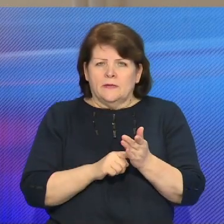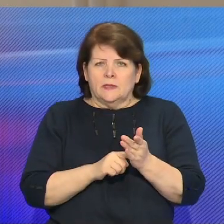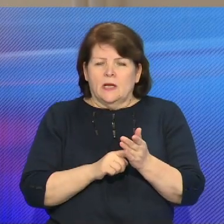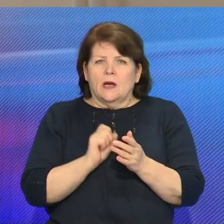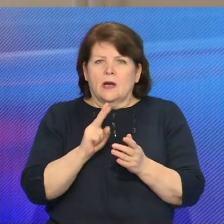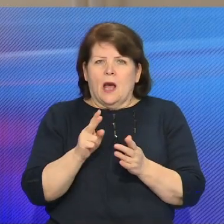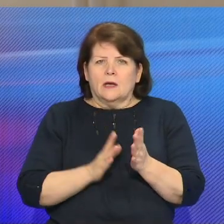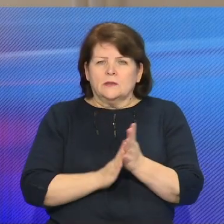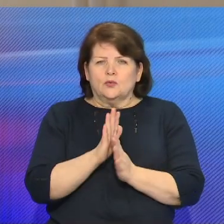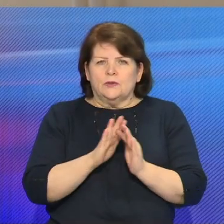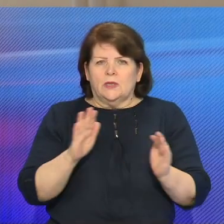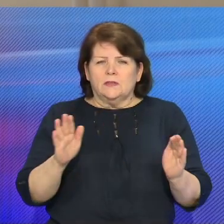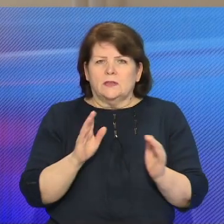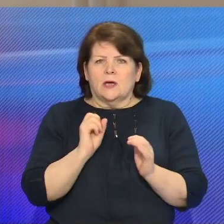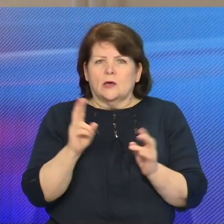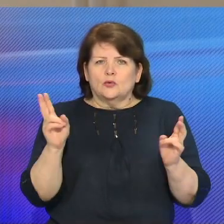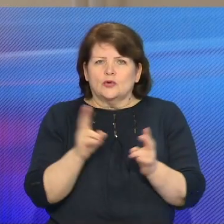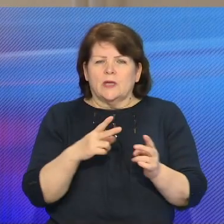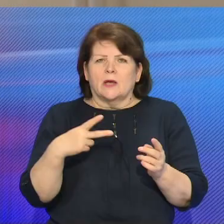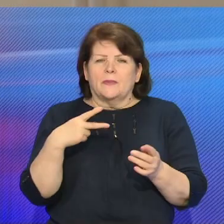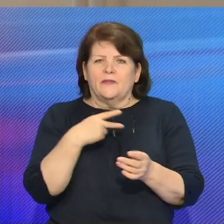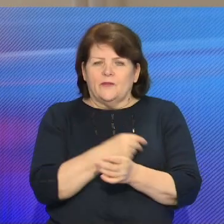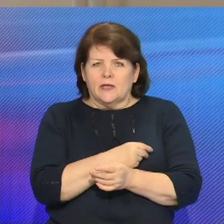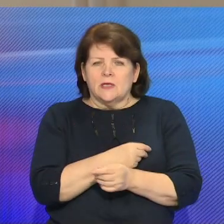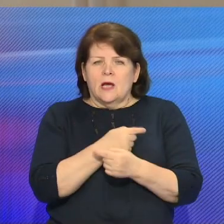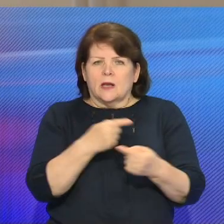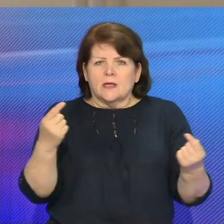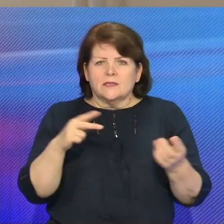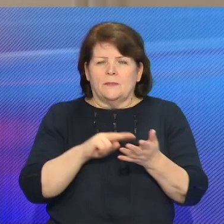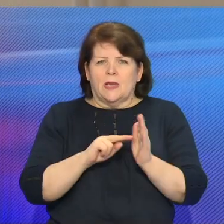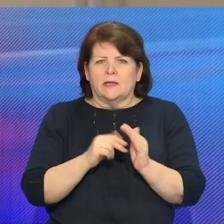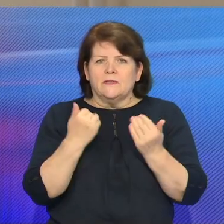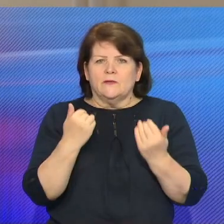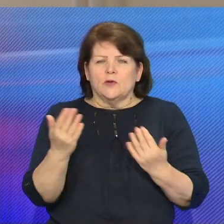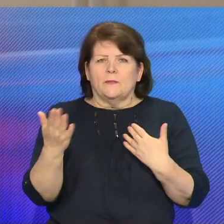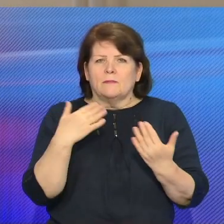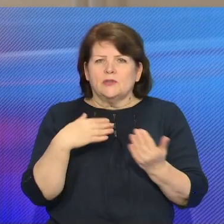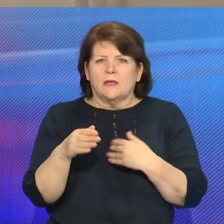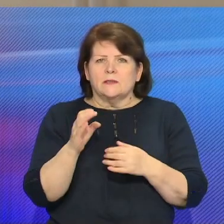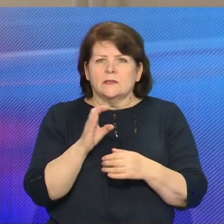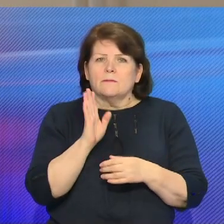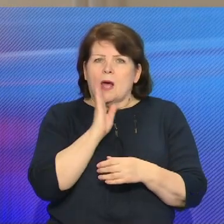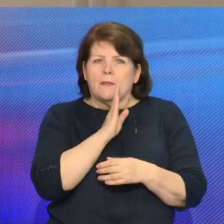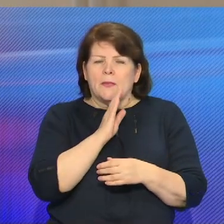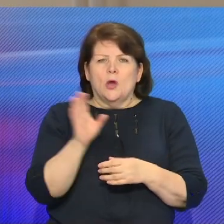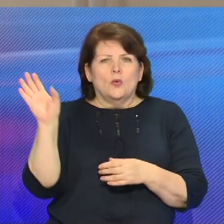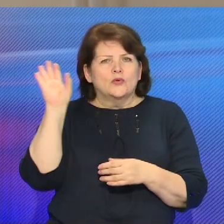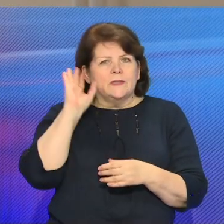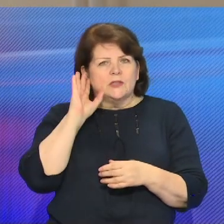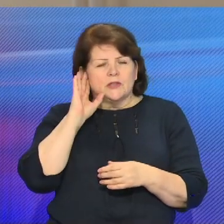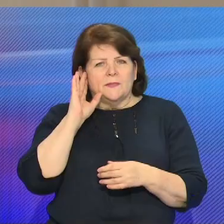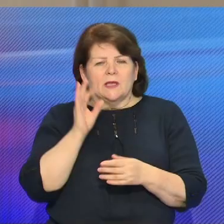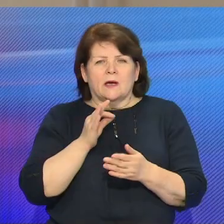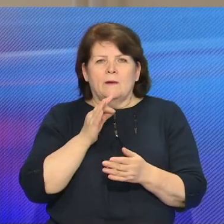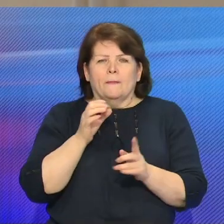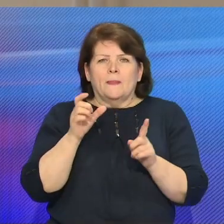как растут дети, как надо их прививать. То есть мы разнопланово сегодня пообщаемся с мамой, услышим их отзывы о том, как